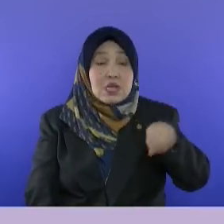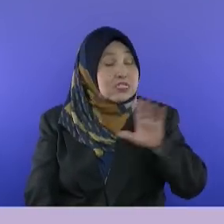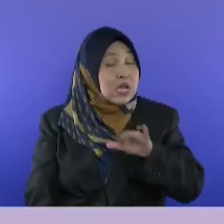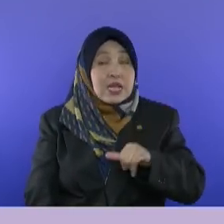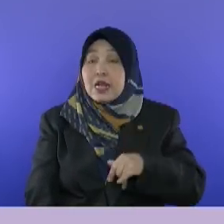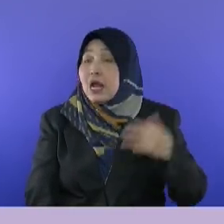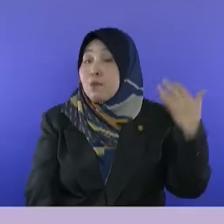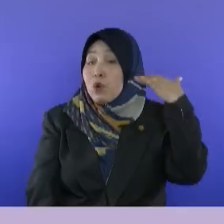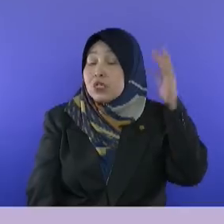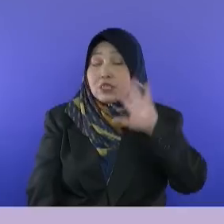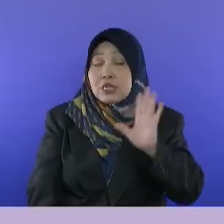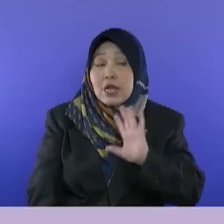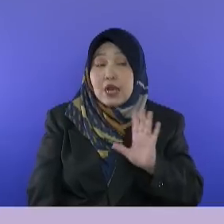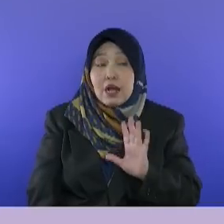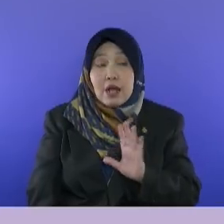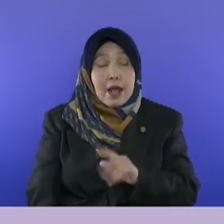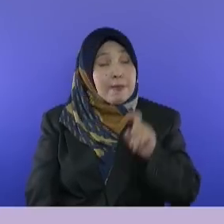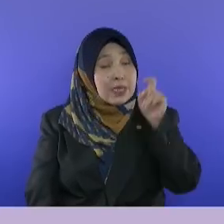suara dan nafas ke situ